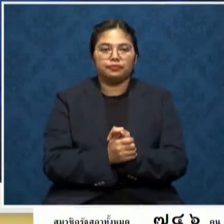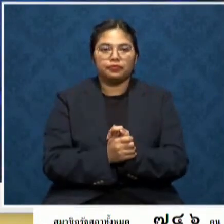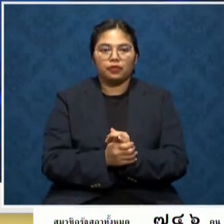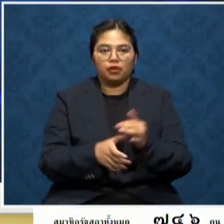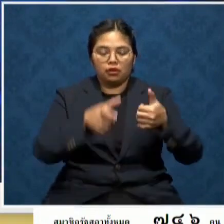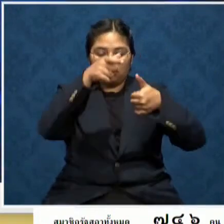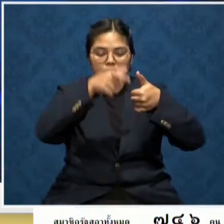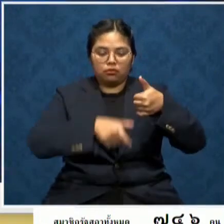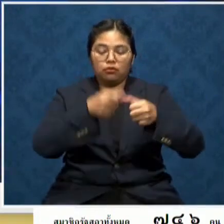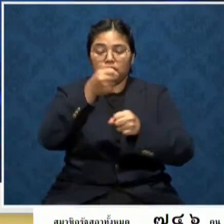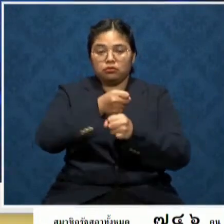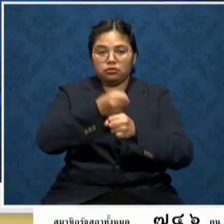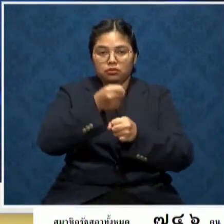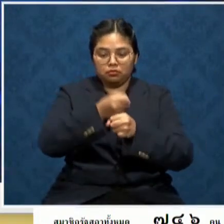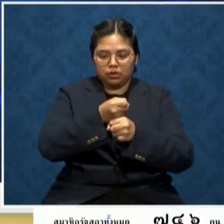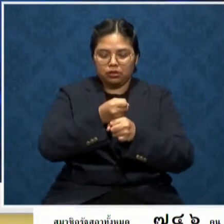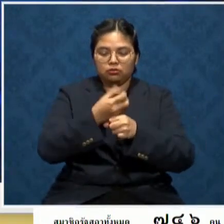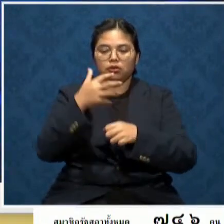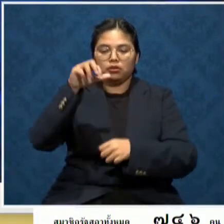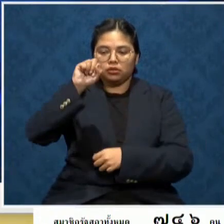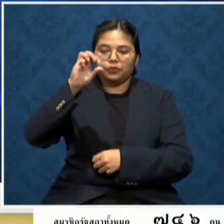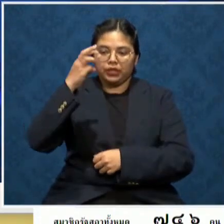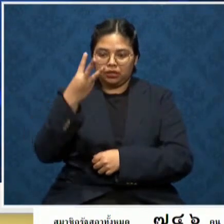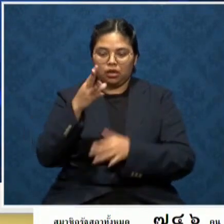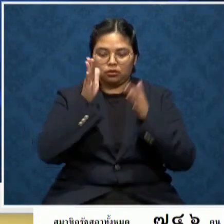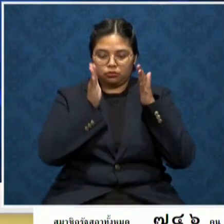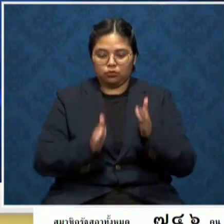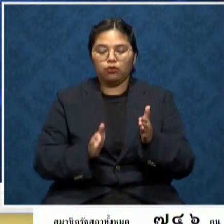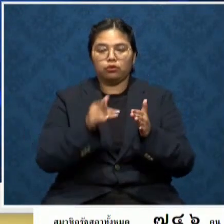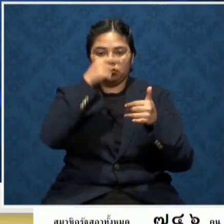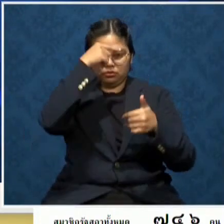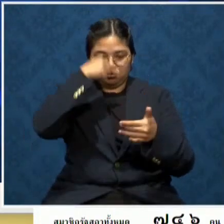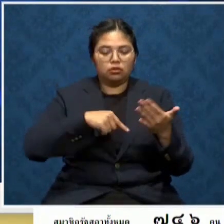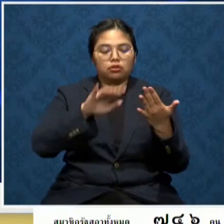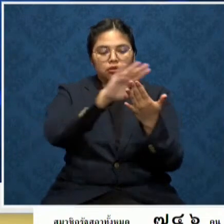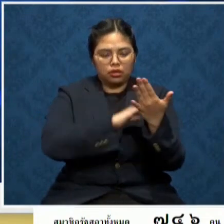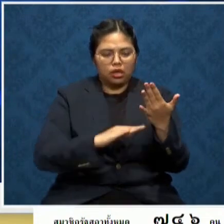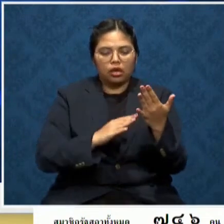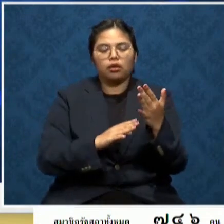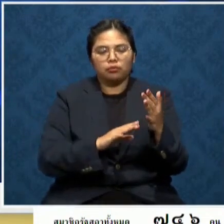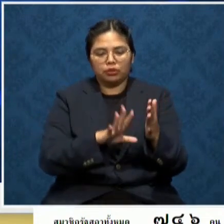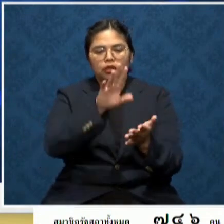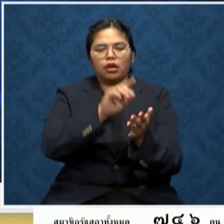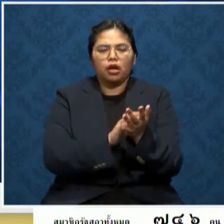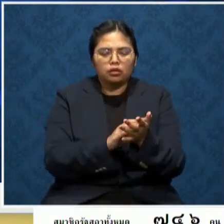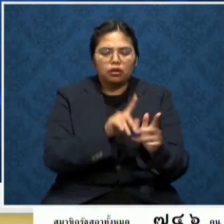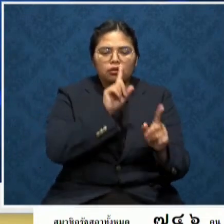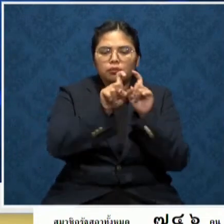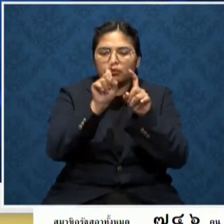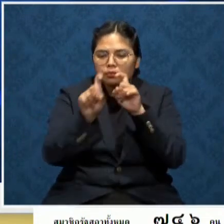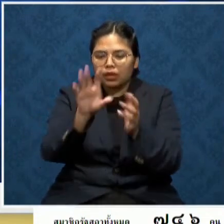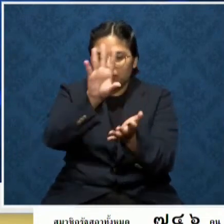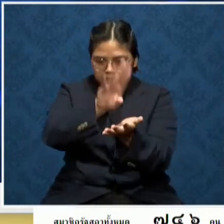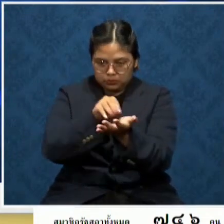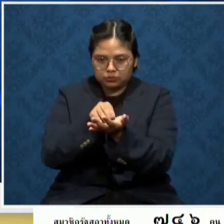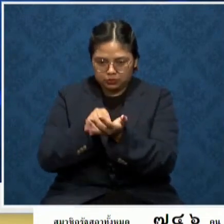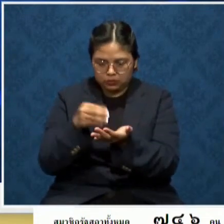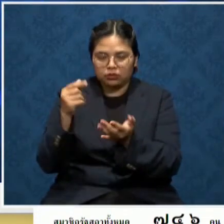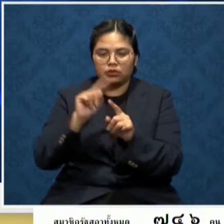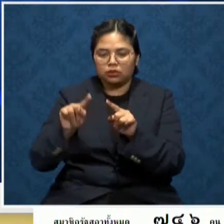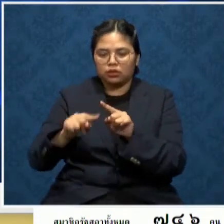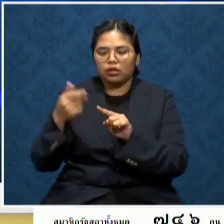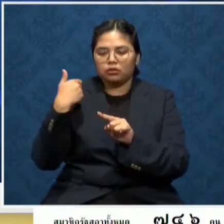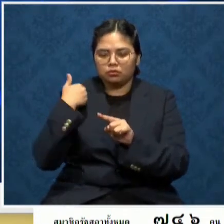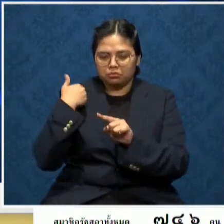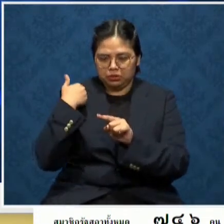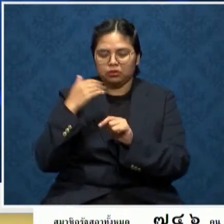เทานั้นนะครั แต่มัส่งผลต่สวัดีภาพของคนไยผกสมรวงพบว่า 90% ของเคสทมการรัษาภตภาพ์นั้นเก